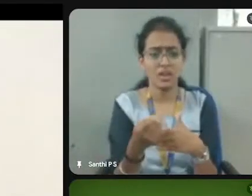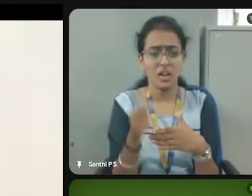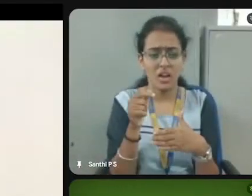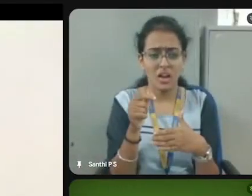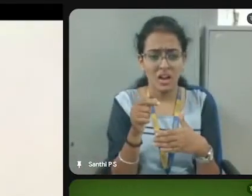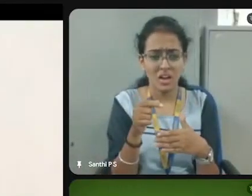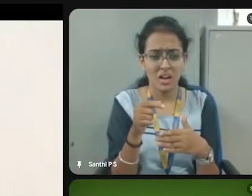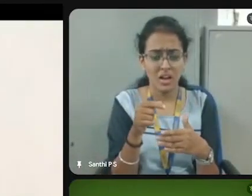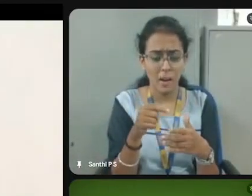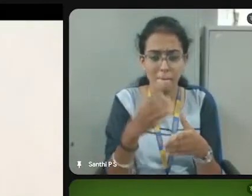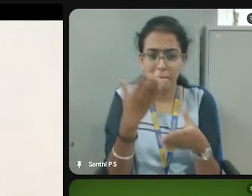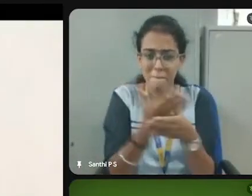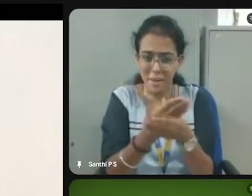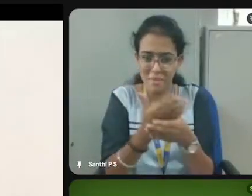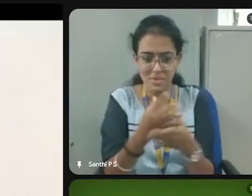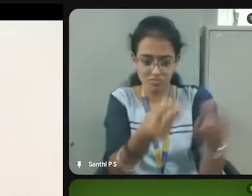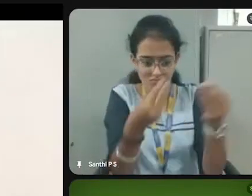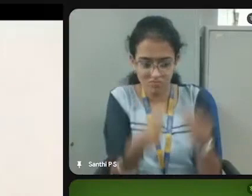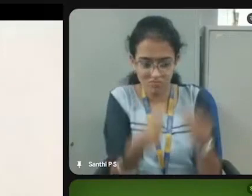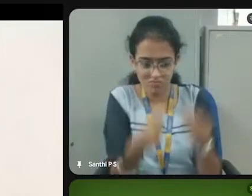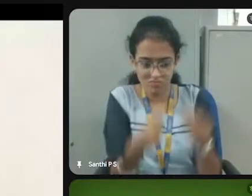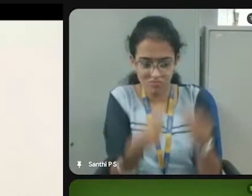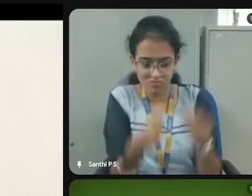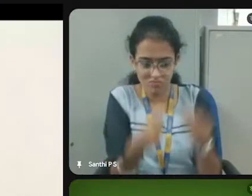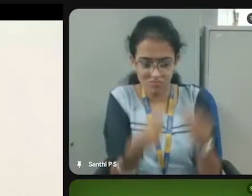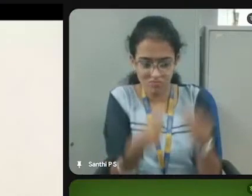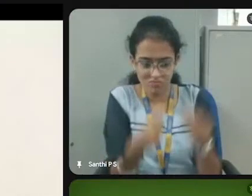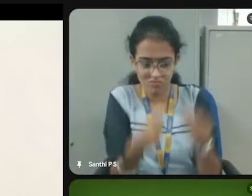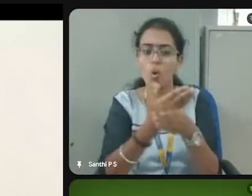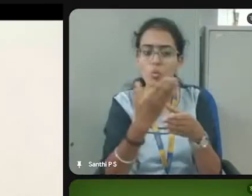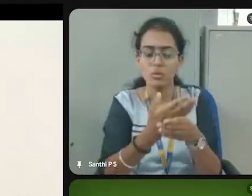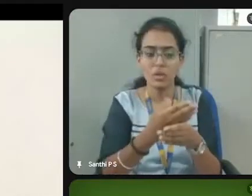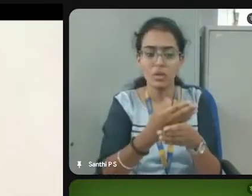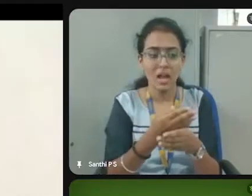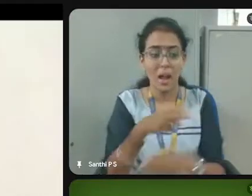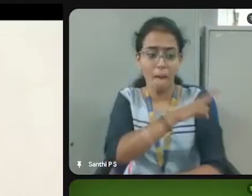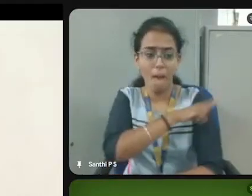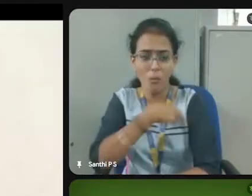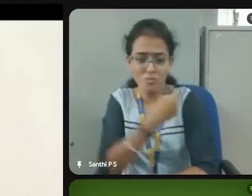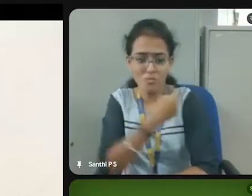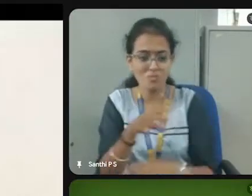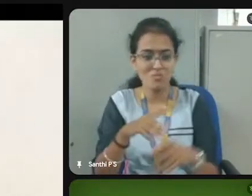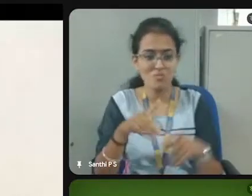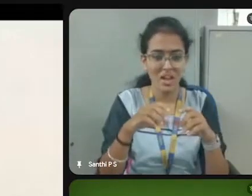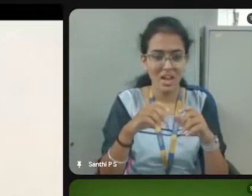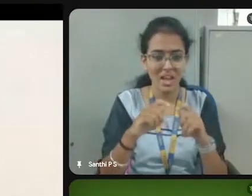കിട്ടുന്ന പേപ്പറുമായും ഈ രേഖകളുമായി ഒരു മെഡിക്കൽ അതോറിറ്റിയുടെ മുന്നിൽ, മെഡിക്കൽ അതോറിറ്റി എന്ന്